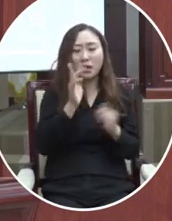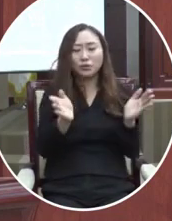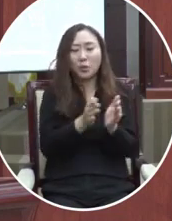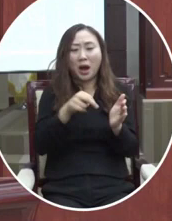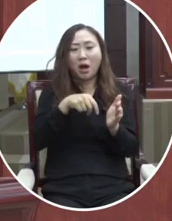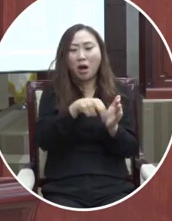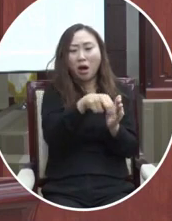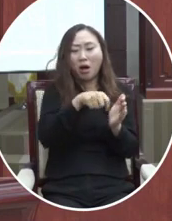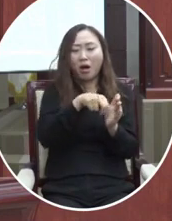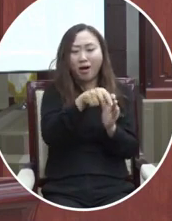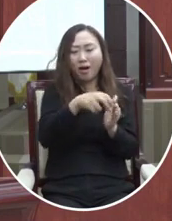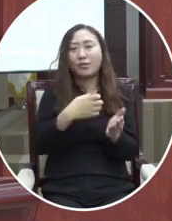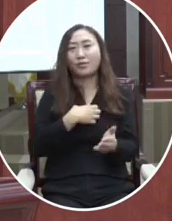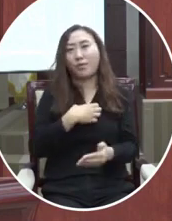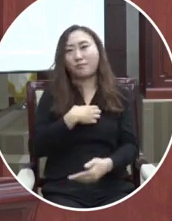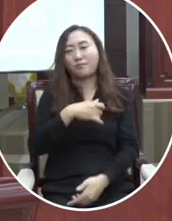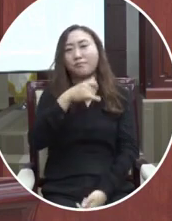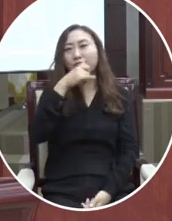통해